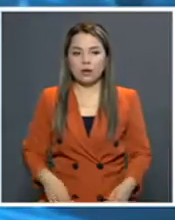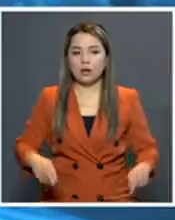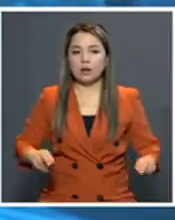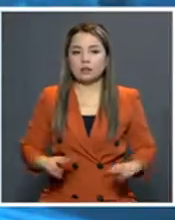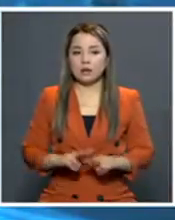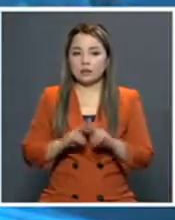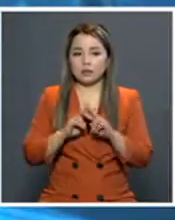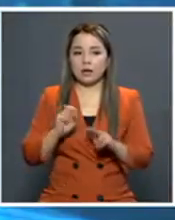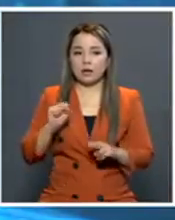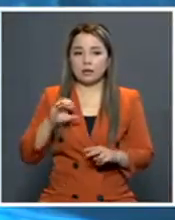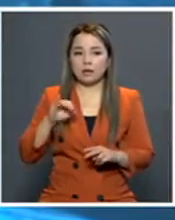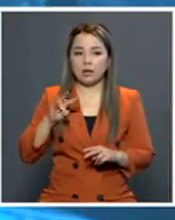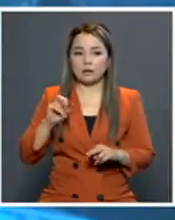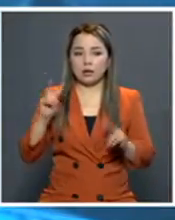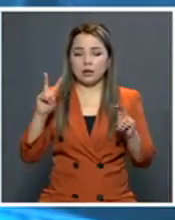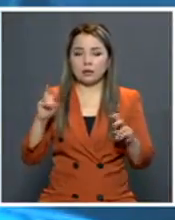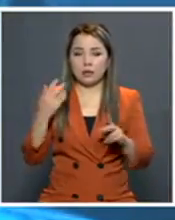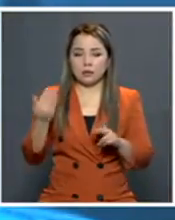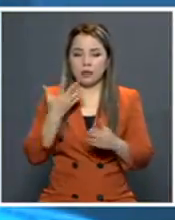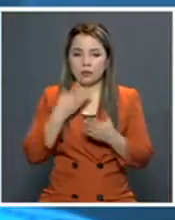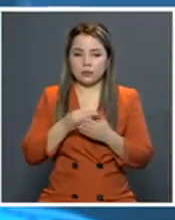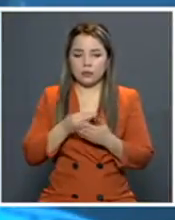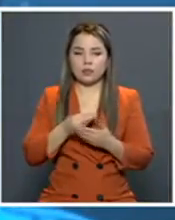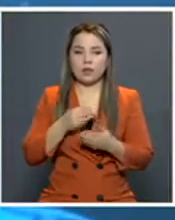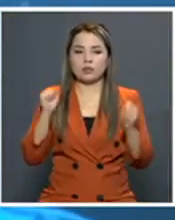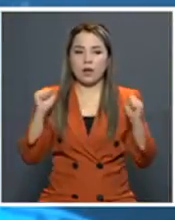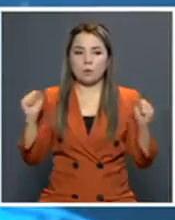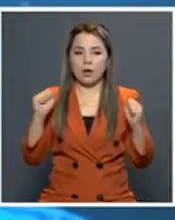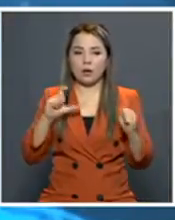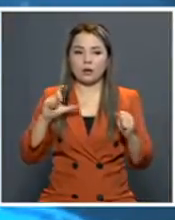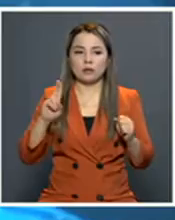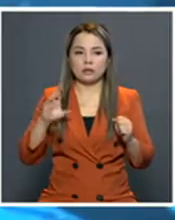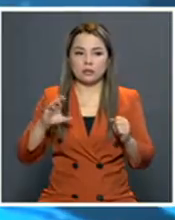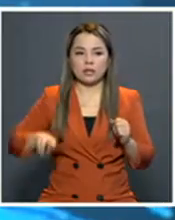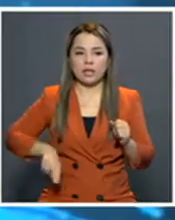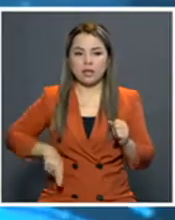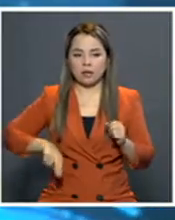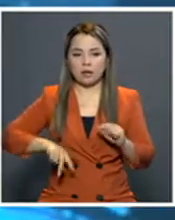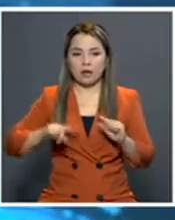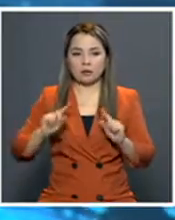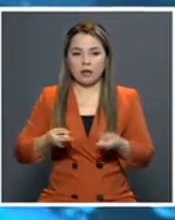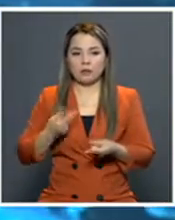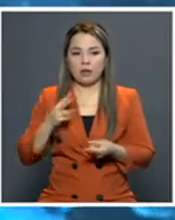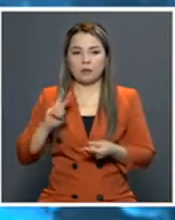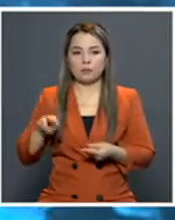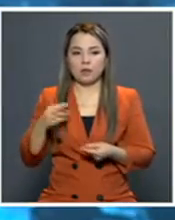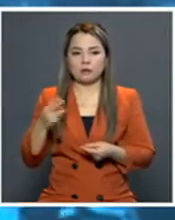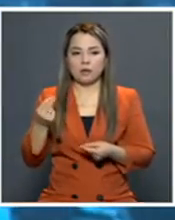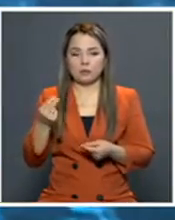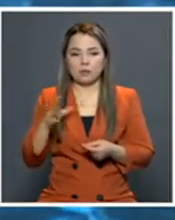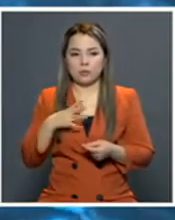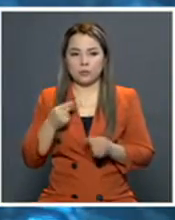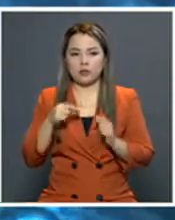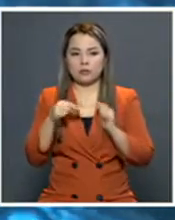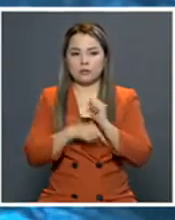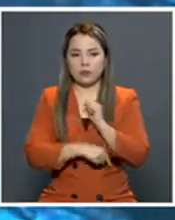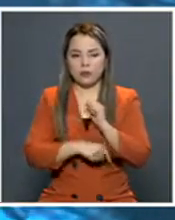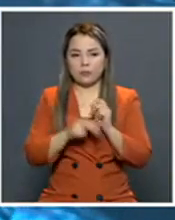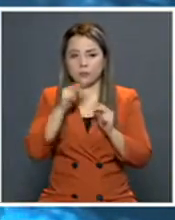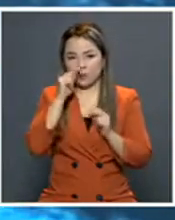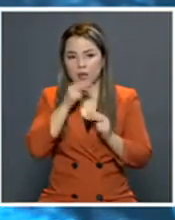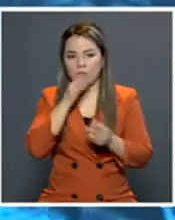Астана кәсіпқой спорт клубының экс-директоры қамауға алынды. Аманбек Құлшықов 2 миллиард теңгеден астам қаржыны жымқырды деп айыпталып